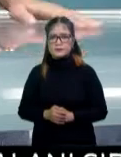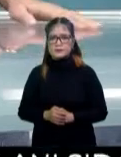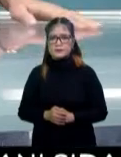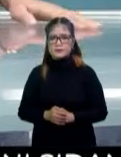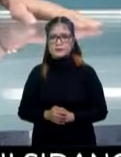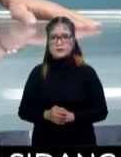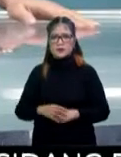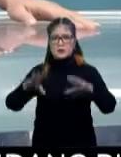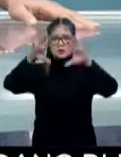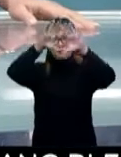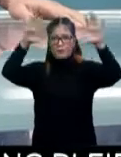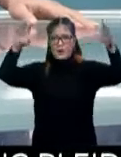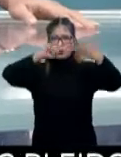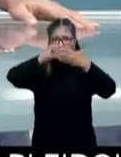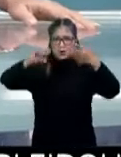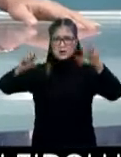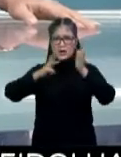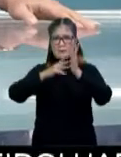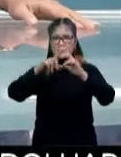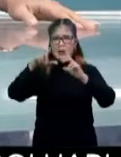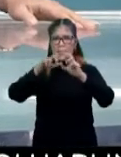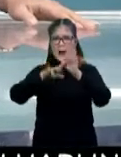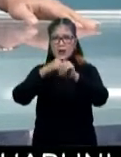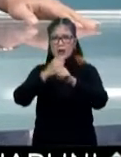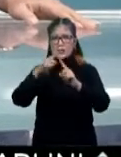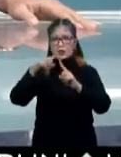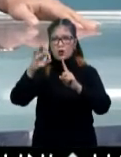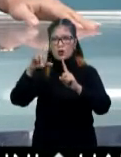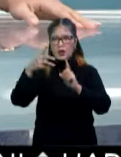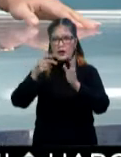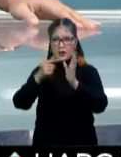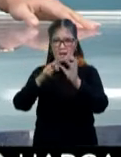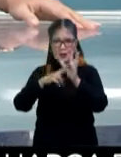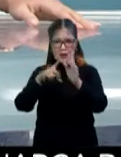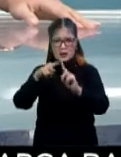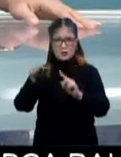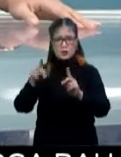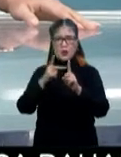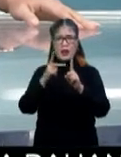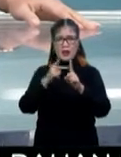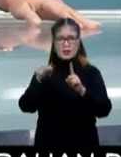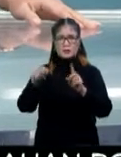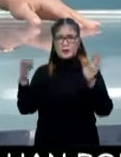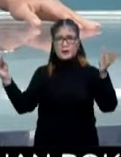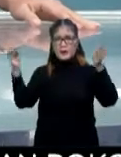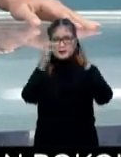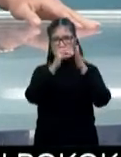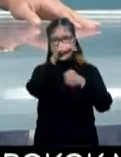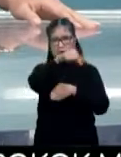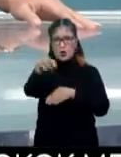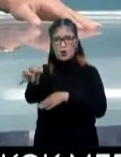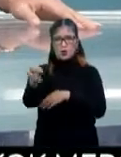Hai Bisa spanduk bertuliskan Malang toleransi di no kalau sirih yang terpasang di sejumlah titik di kota Malang membuat gaduh warganet